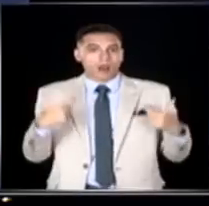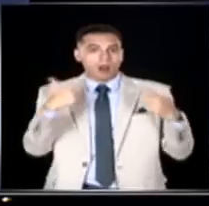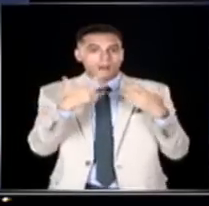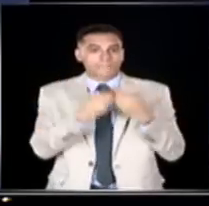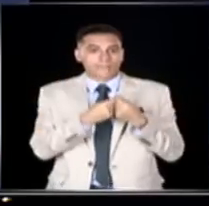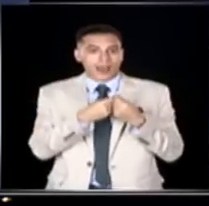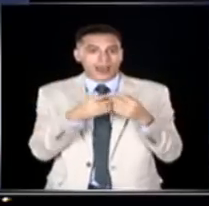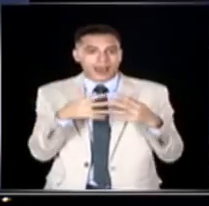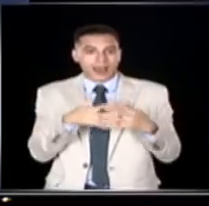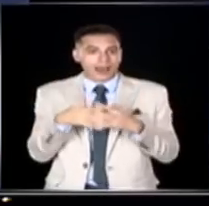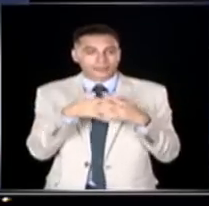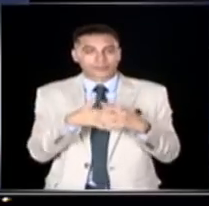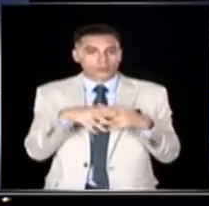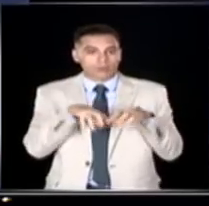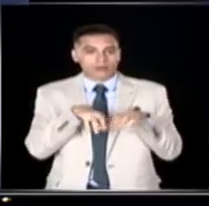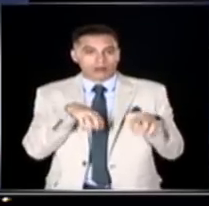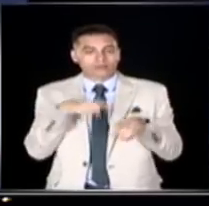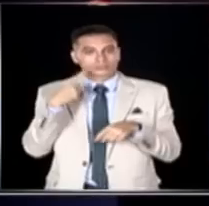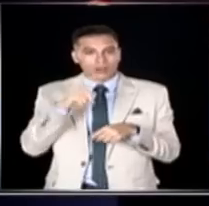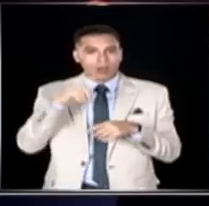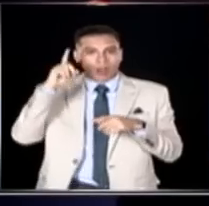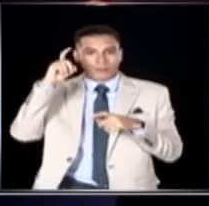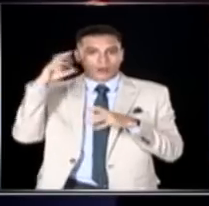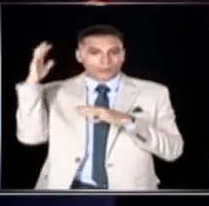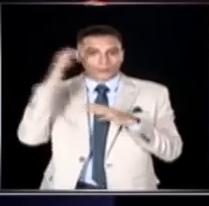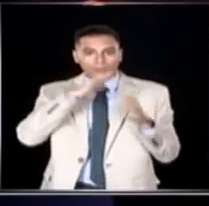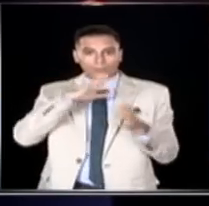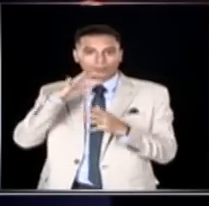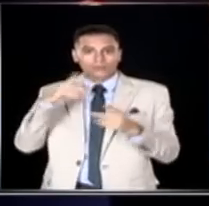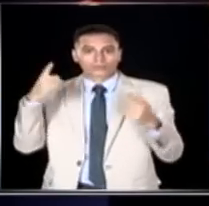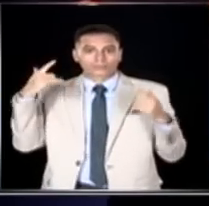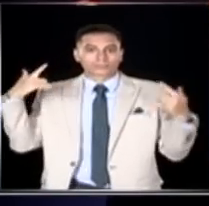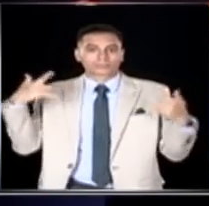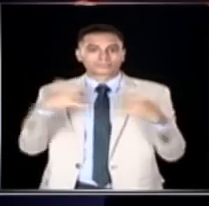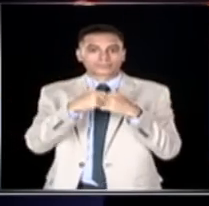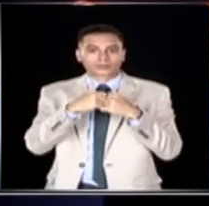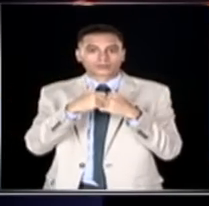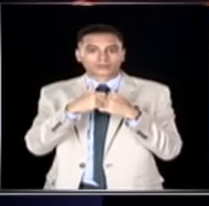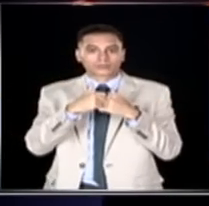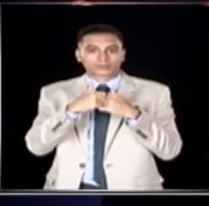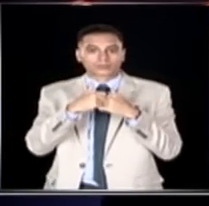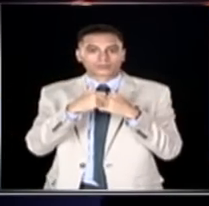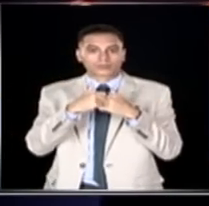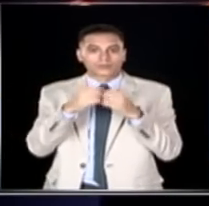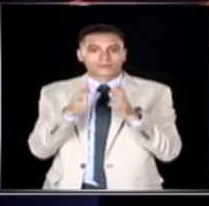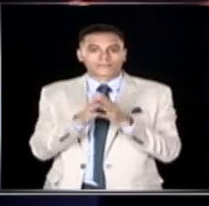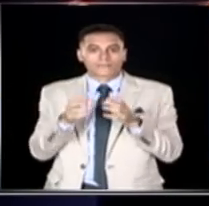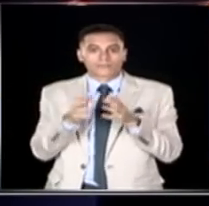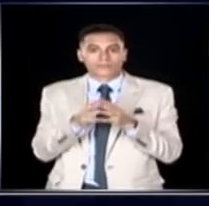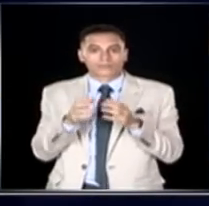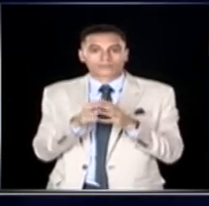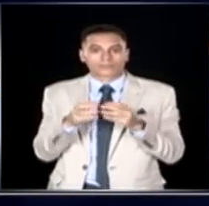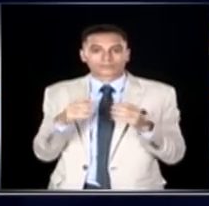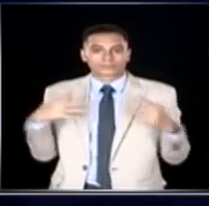في عاصفة قوية، وفي تيارة جت تطلع راحت ضربت في تيارة تانية اللي كانت جايبة لهم الغاز اللي هو